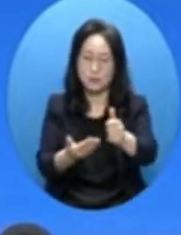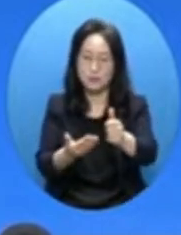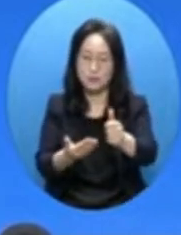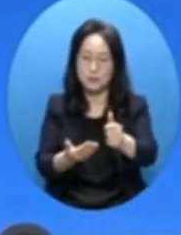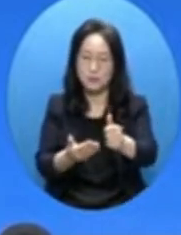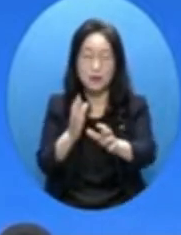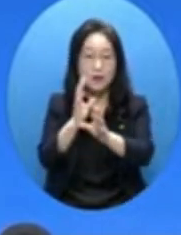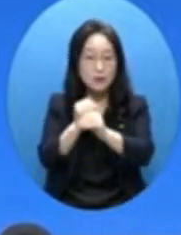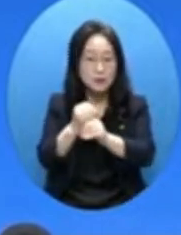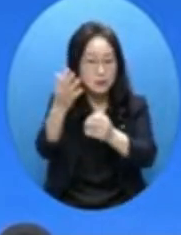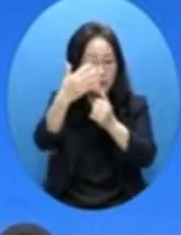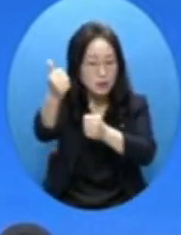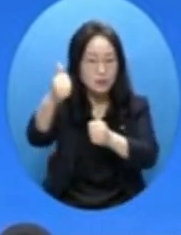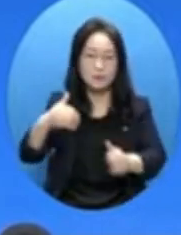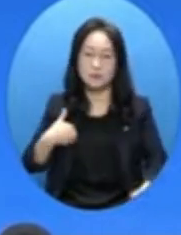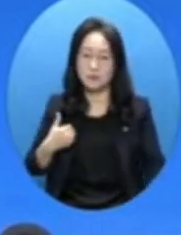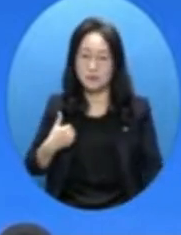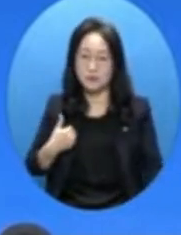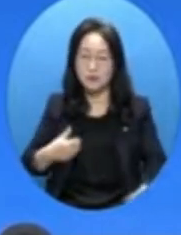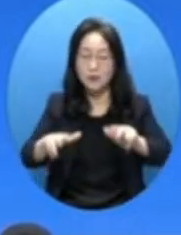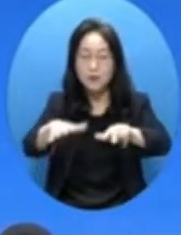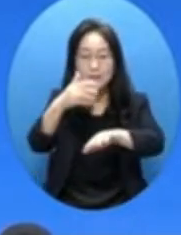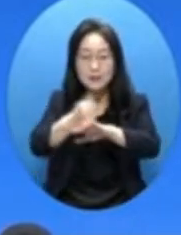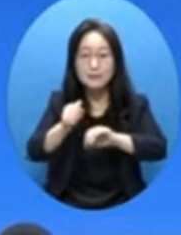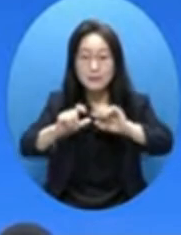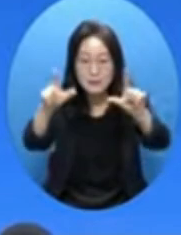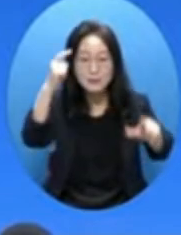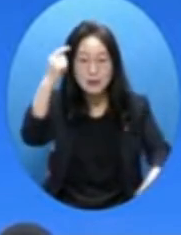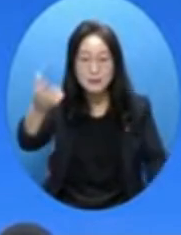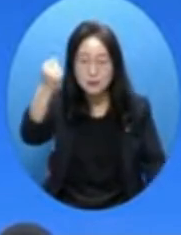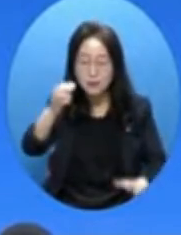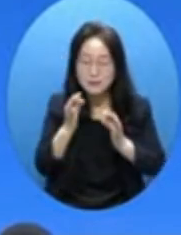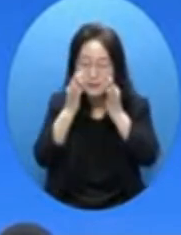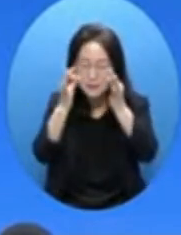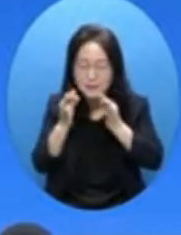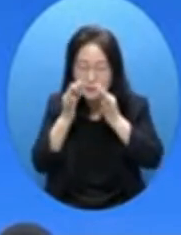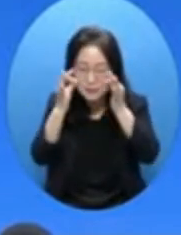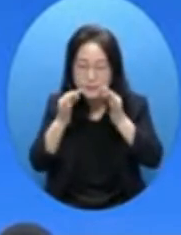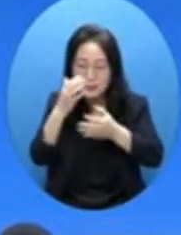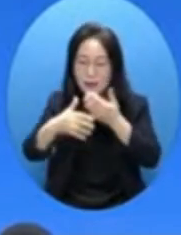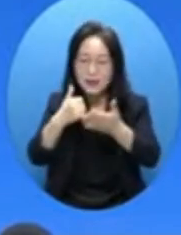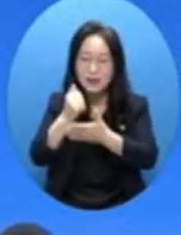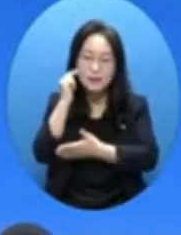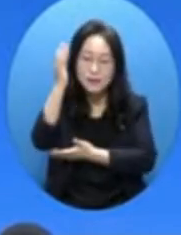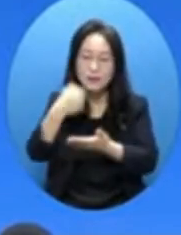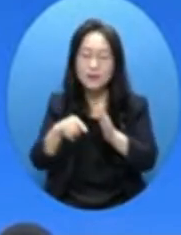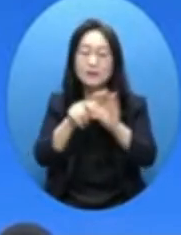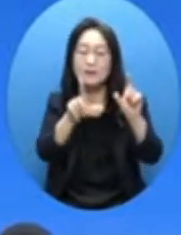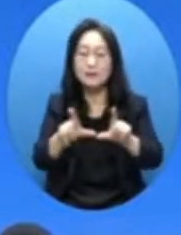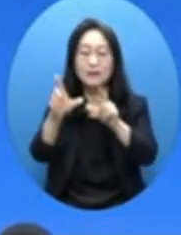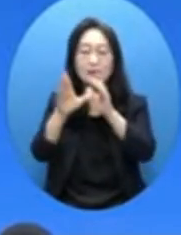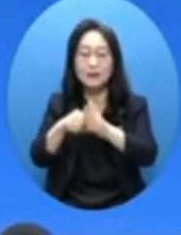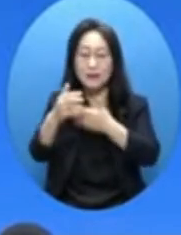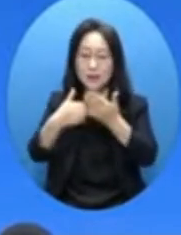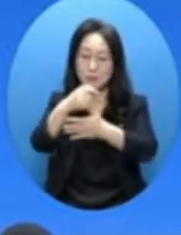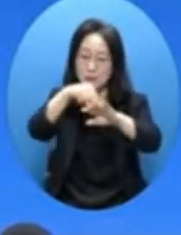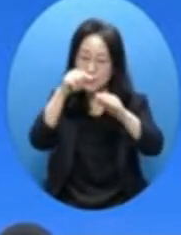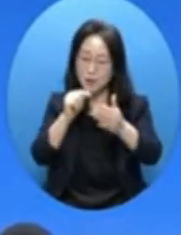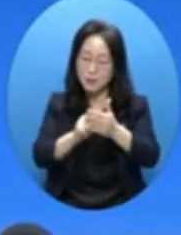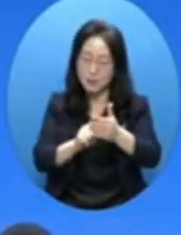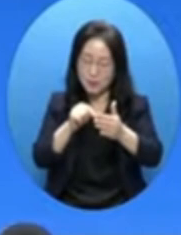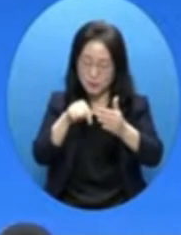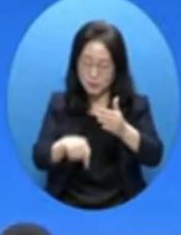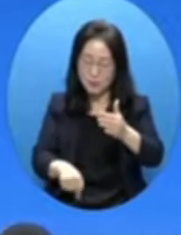언제 우리 주님 부르실지 모르기 때문에 오늘이 나의 마지막 날이라 생각하고 최선을 다해서 하나님 영광을 살아갈 때 하나님께서 우리 마음 가운데 평안함